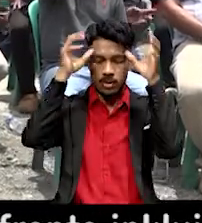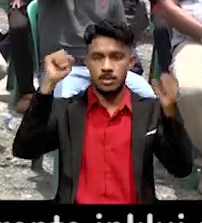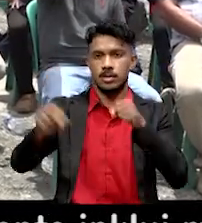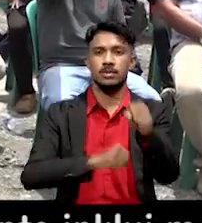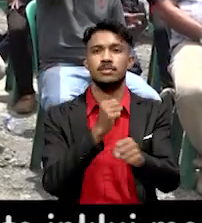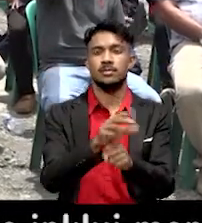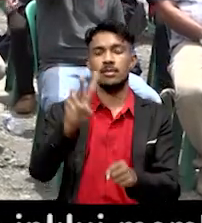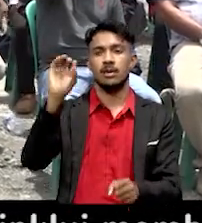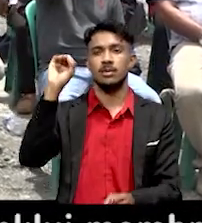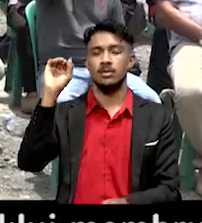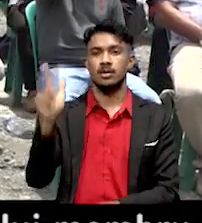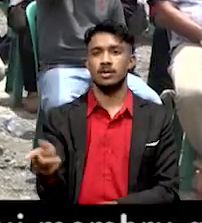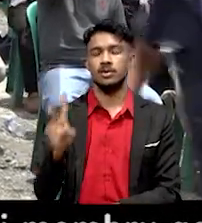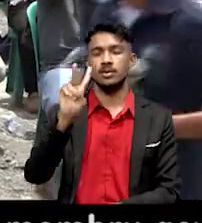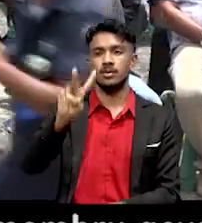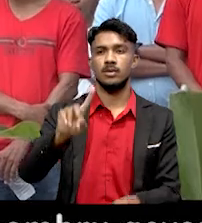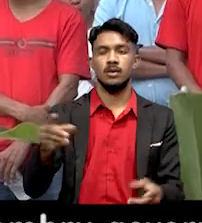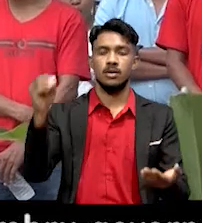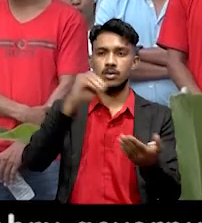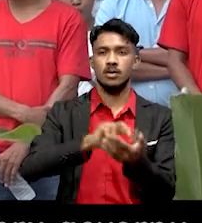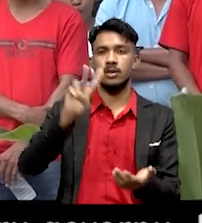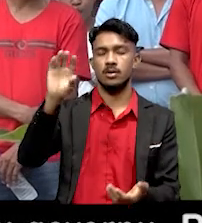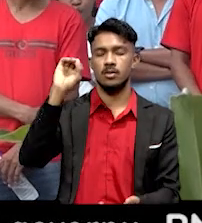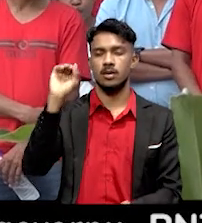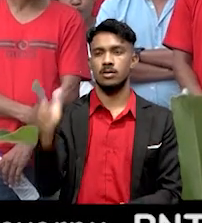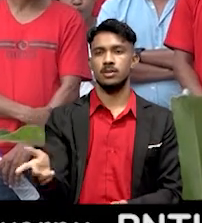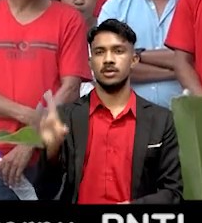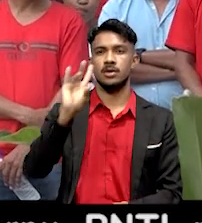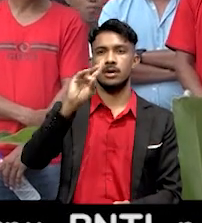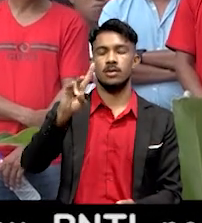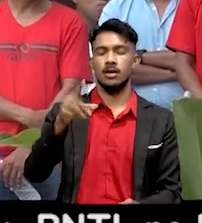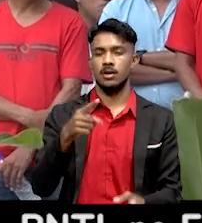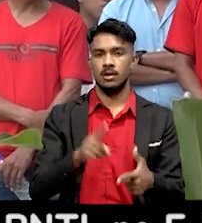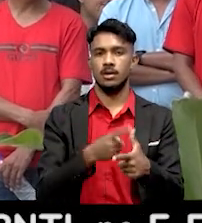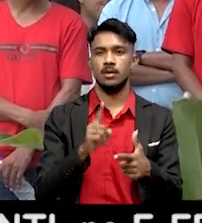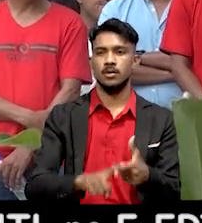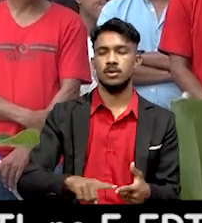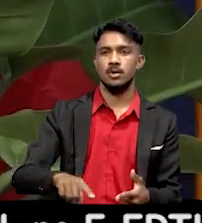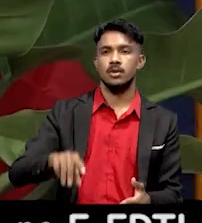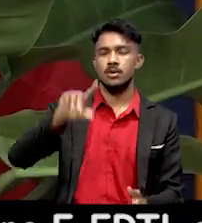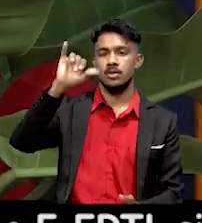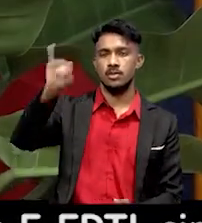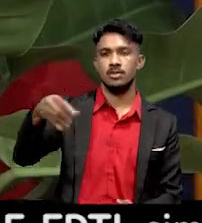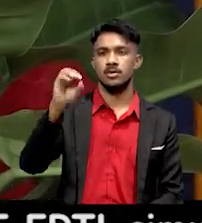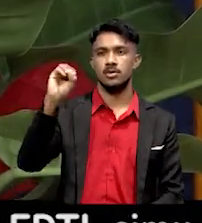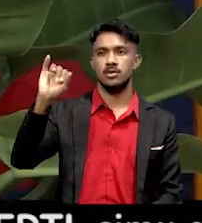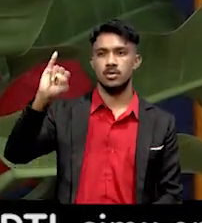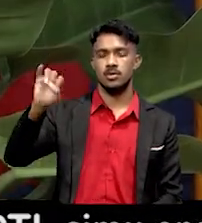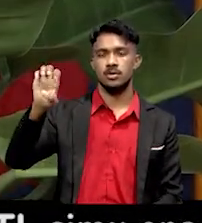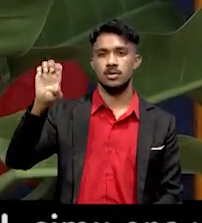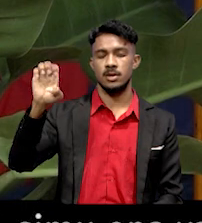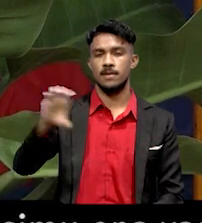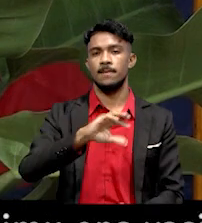Rihun Rua Ruanulu Resin Rua Torion Rua Ruanulu Resin Hitu. Alendene Zuze Lobato husu ba Luolo atau hadok an husi